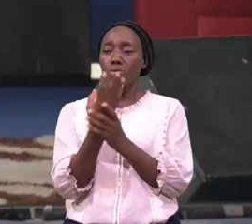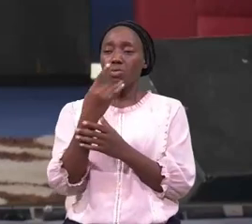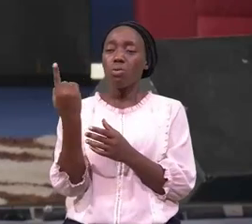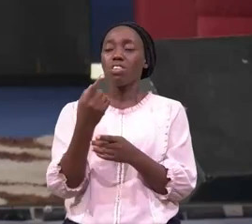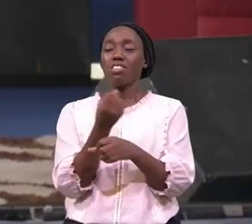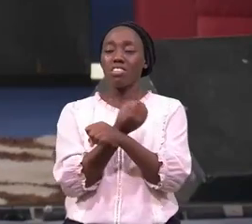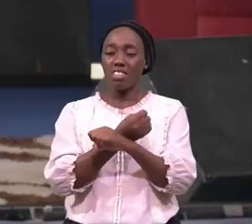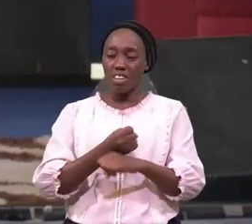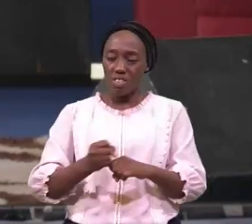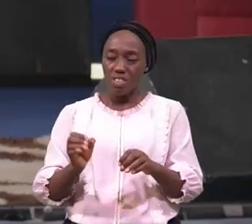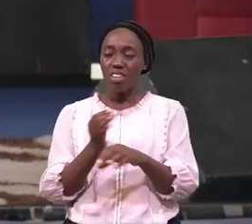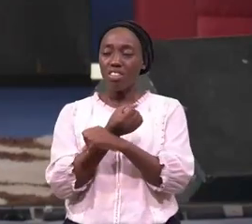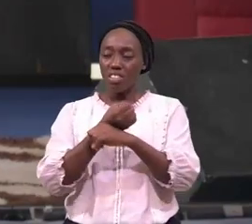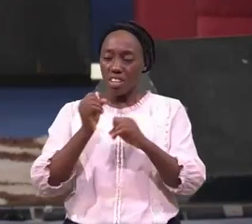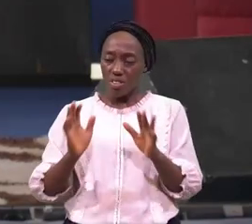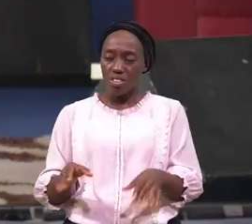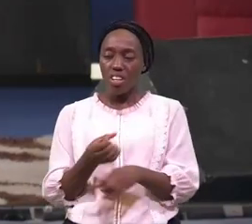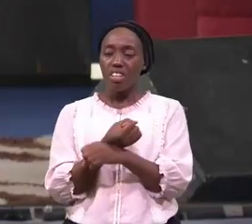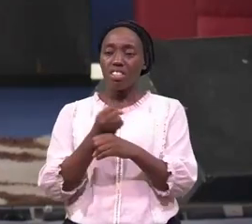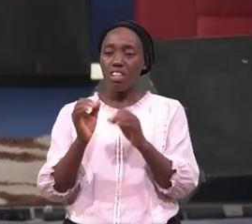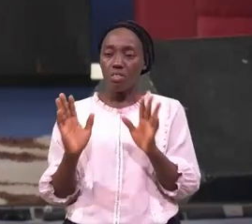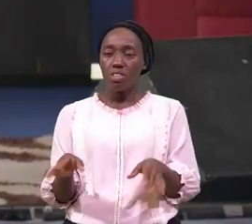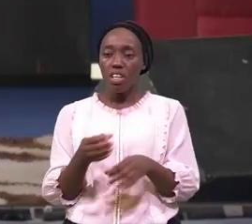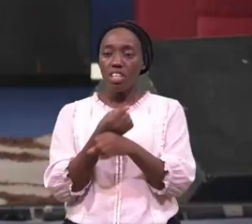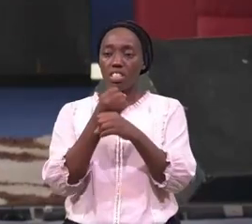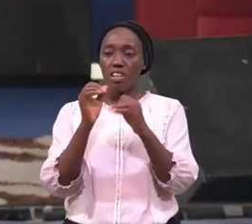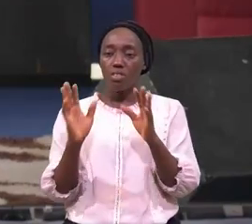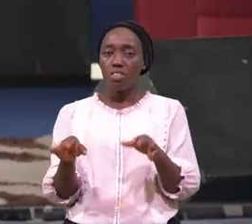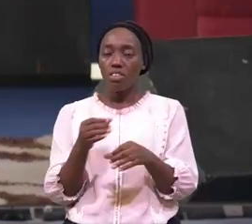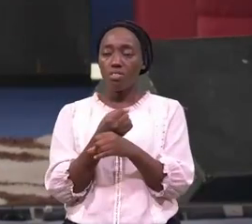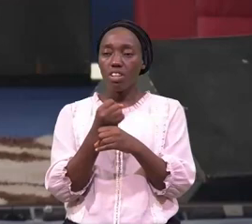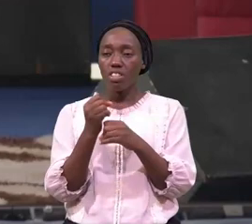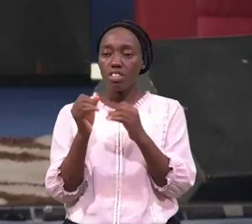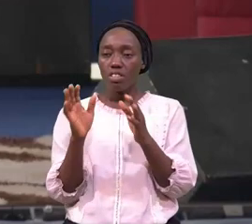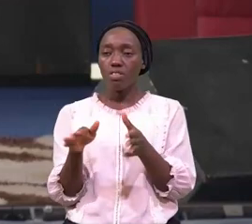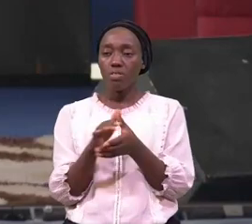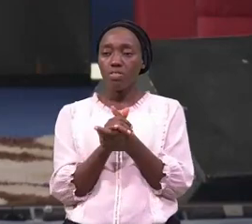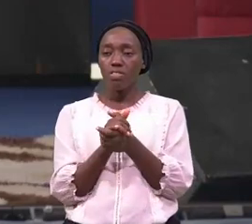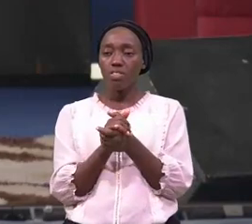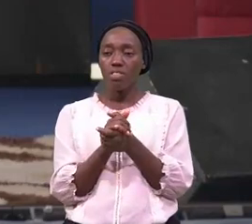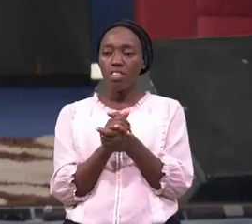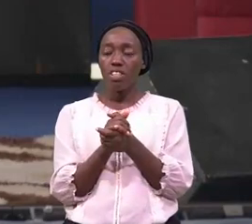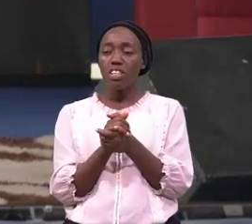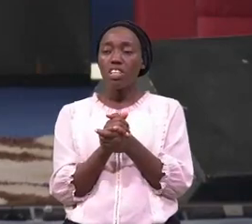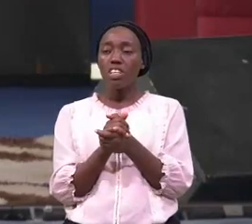Si c'est seulement le salut, le salut, le salut, tu n'avances pas. Il n'y a pas de croissance.